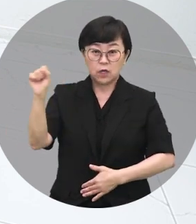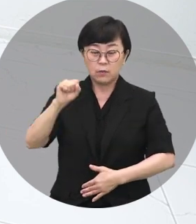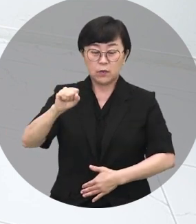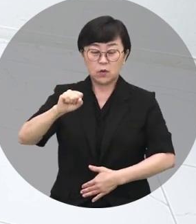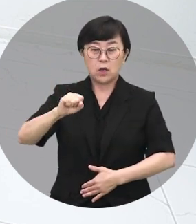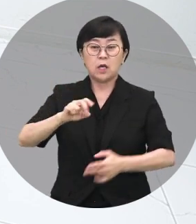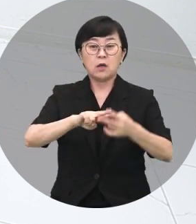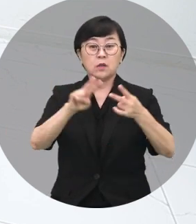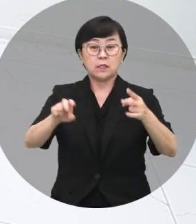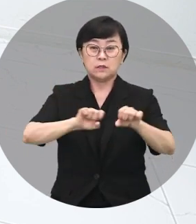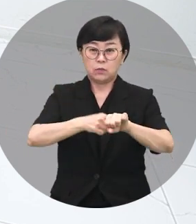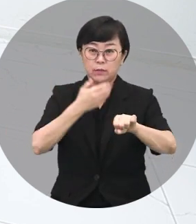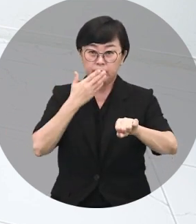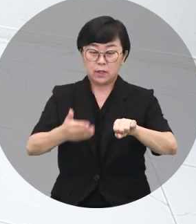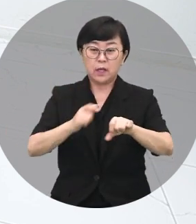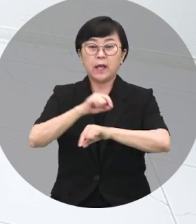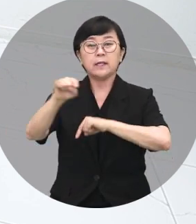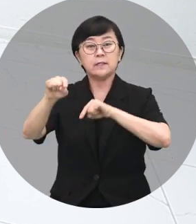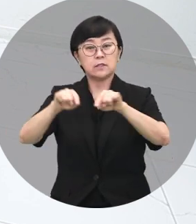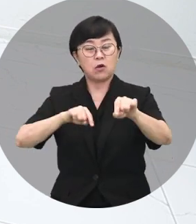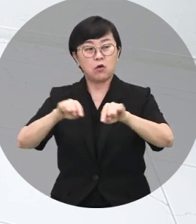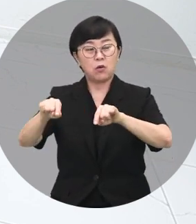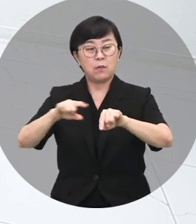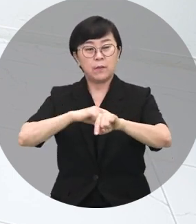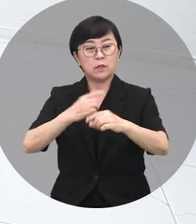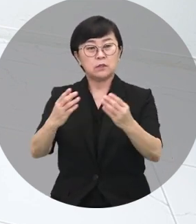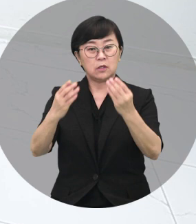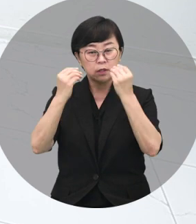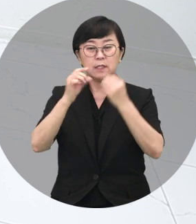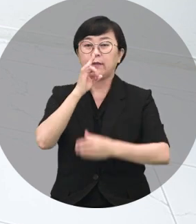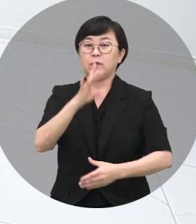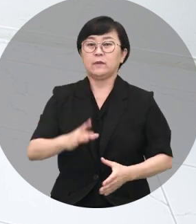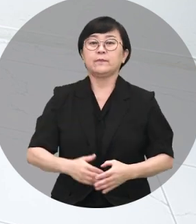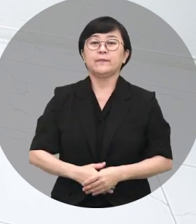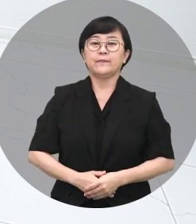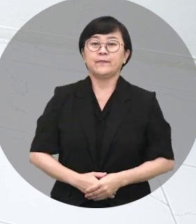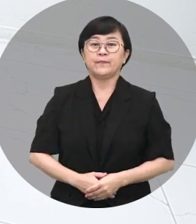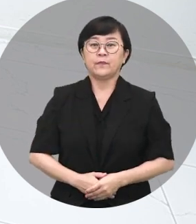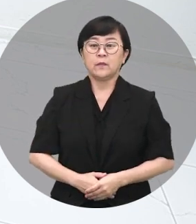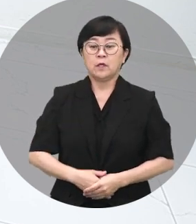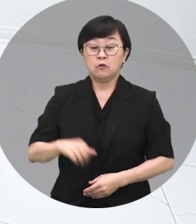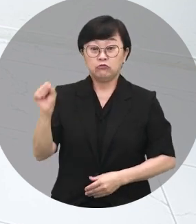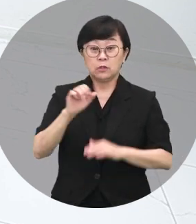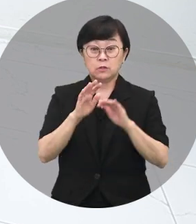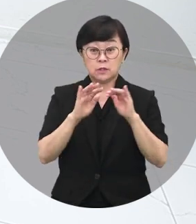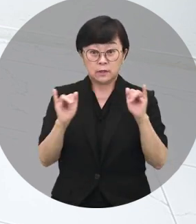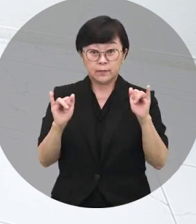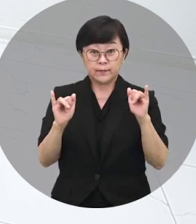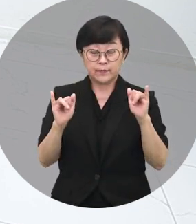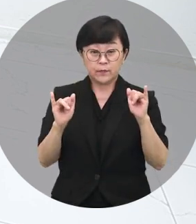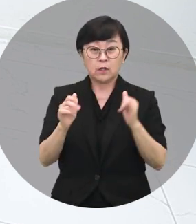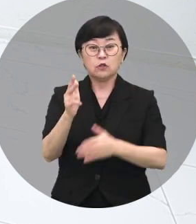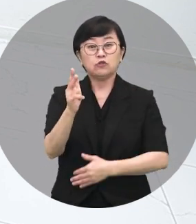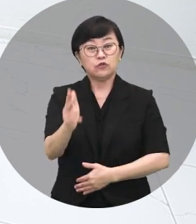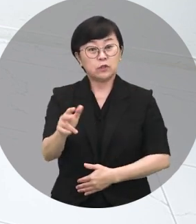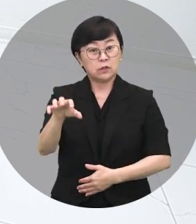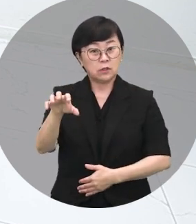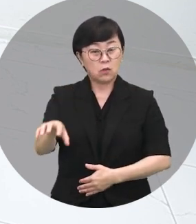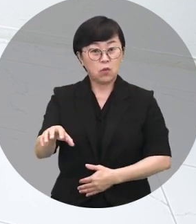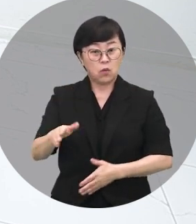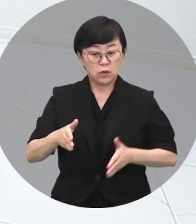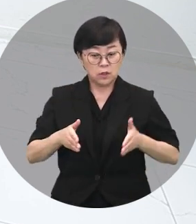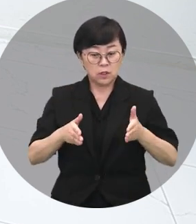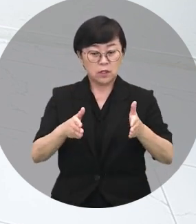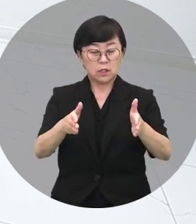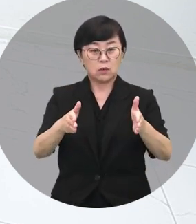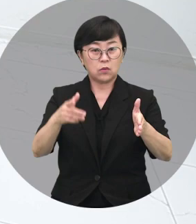형사처벌만 가능하고 행정처분, 정지 취소는 불가능합니다. 네, 운전자분들은 주차장도